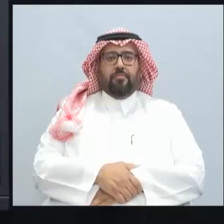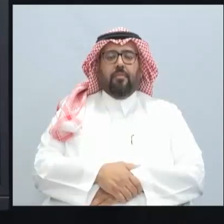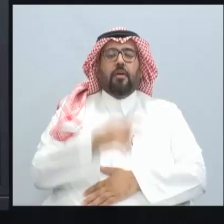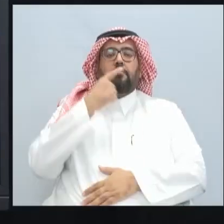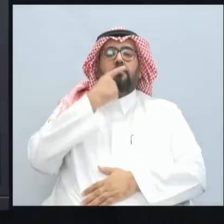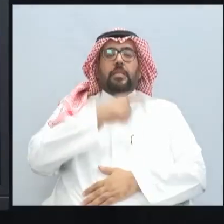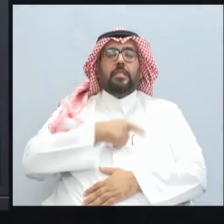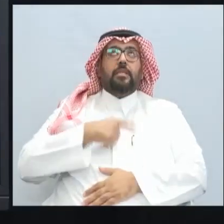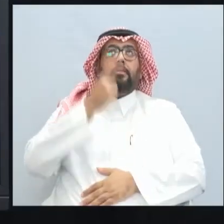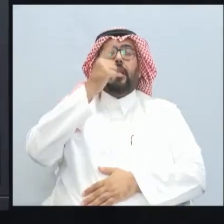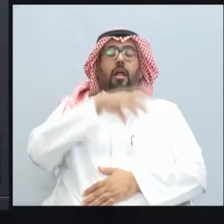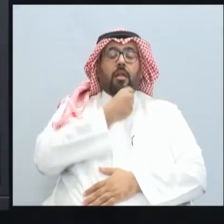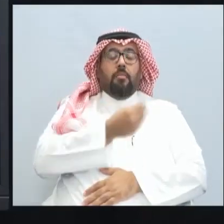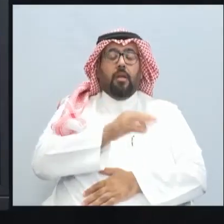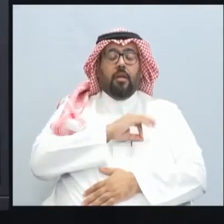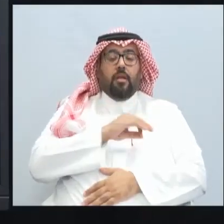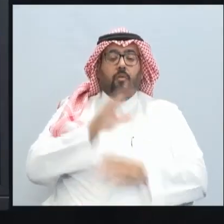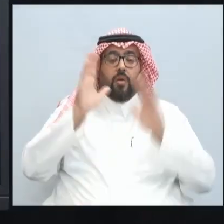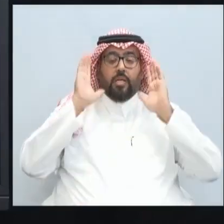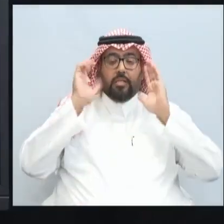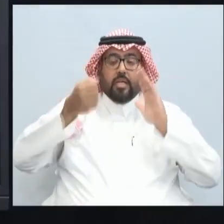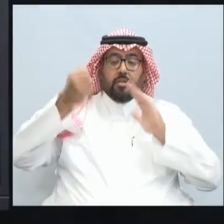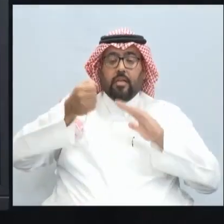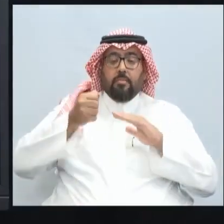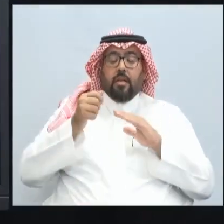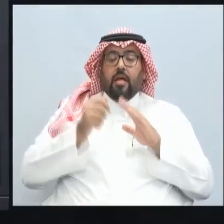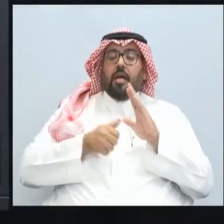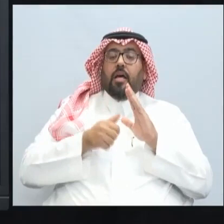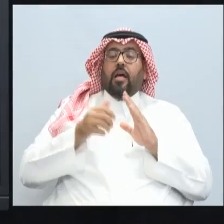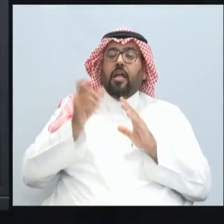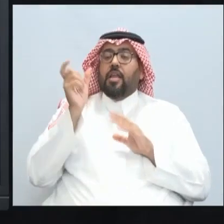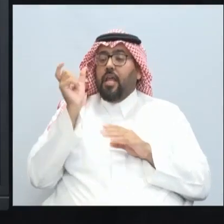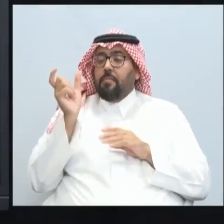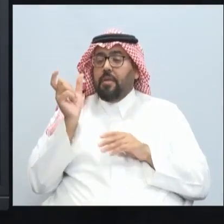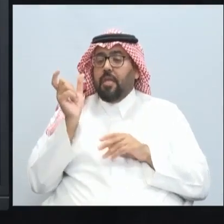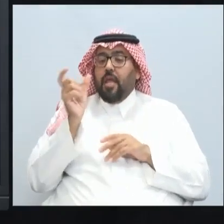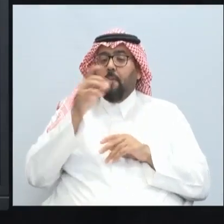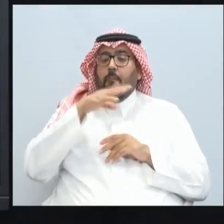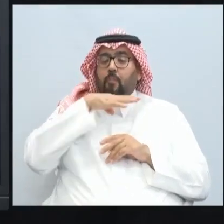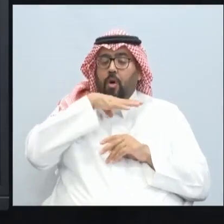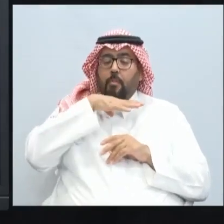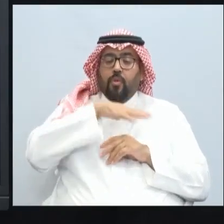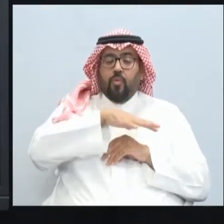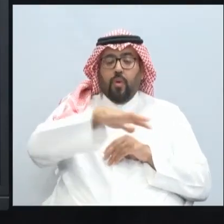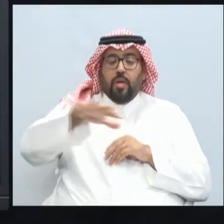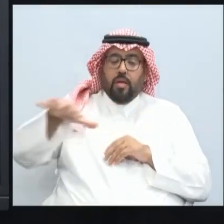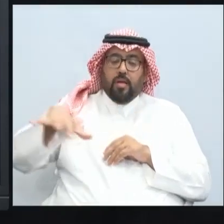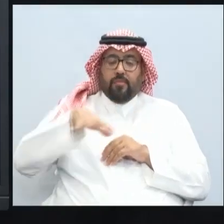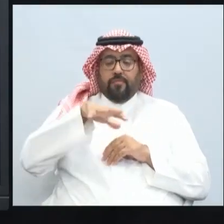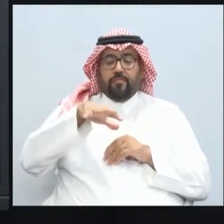بسم الله الرحمن الرحيم والصلاه والسلام على اشرف الانبياء والمرسلين نبينا محمد